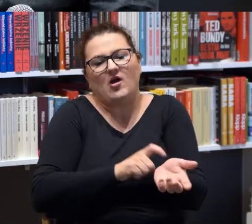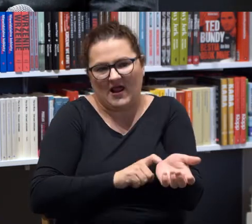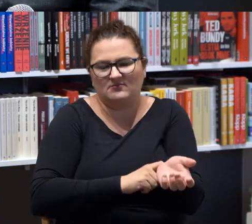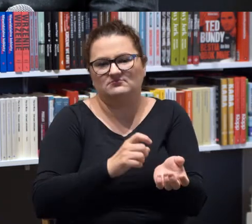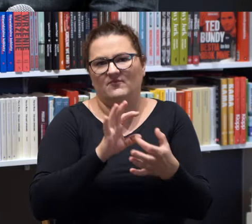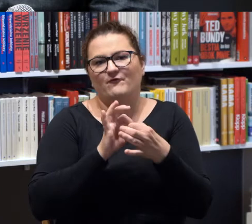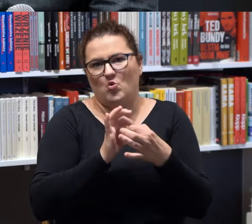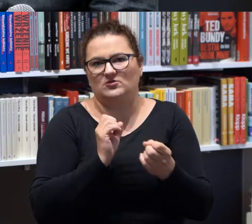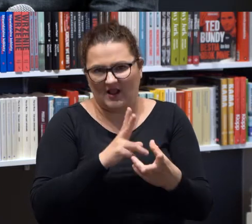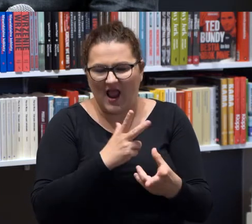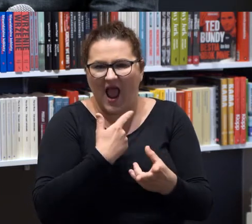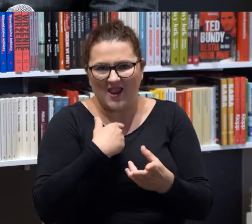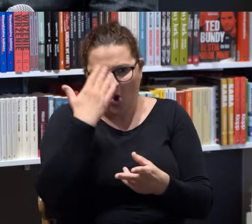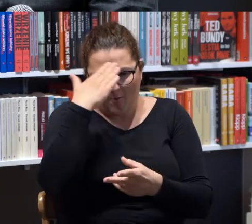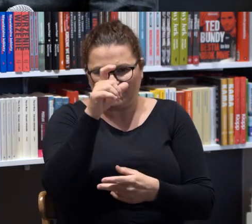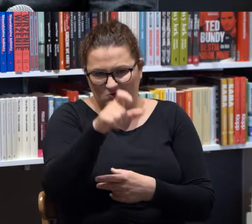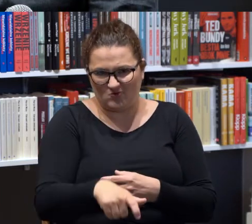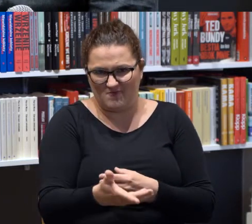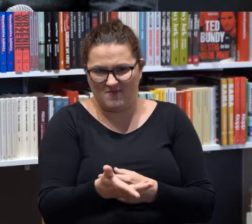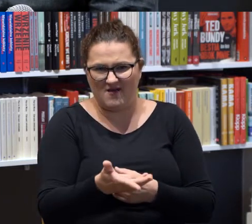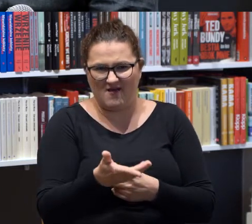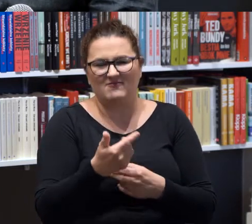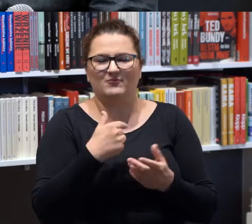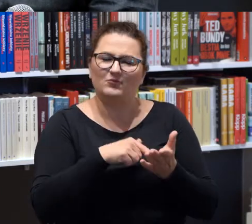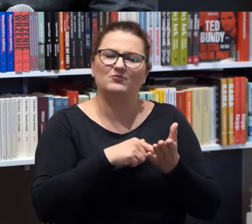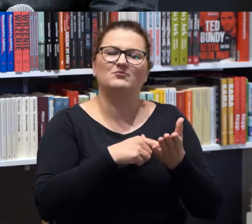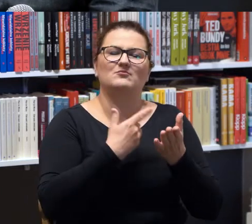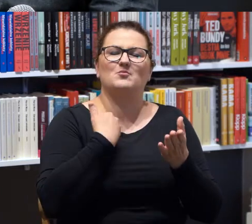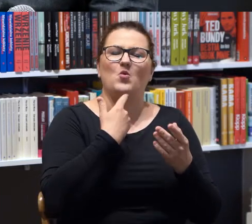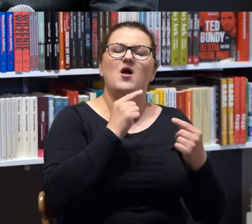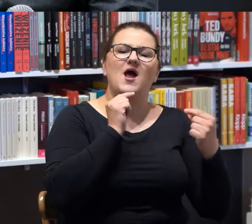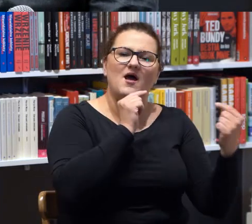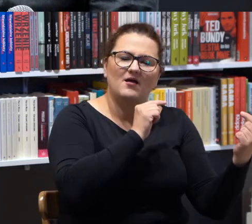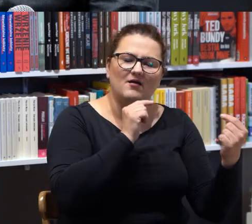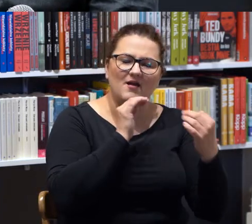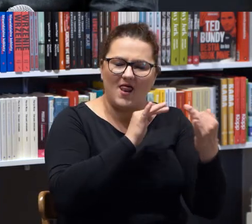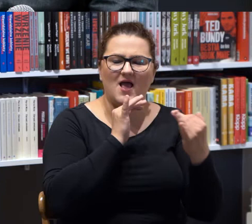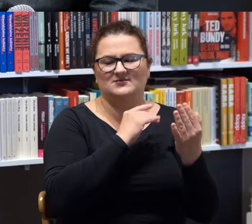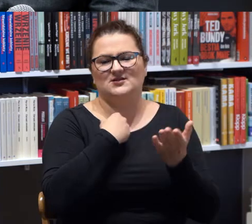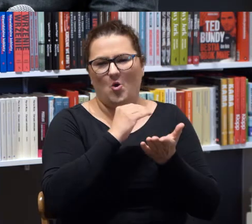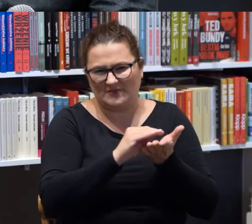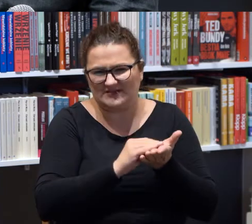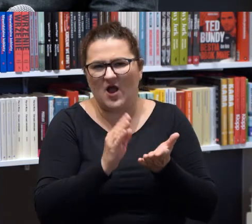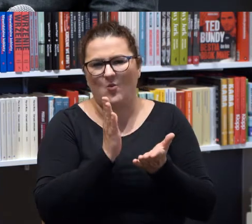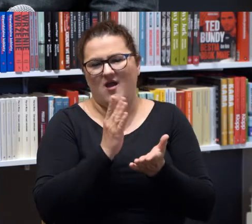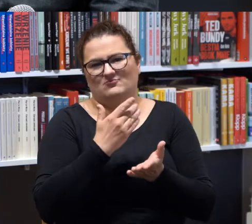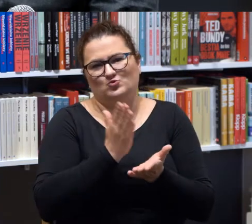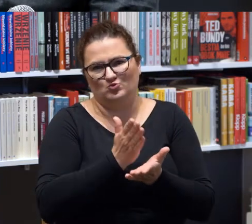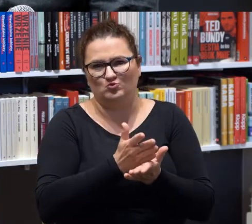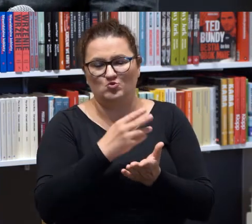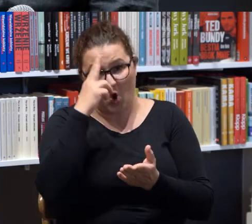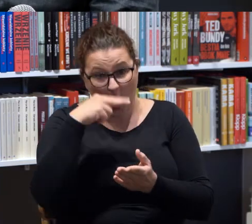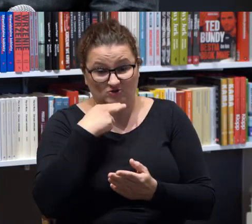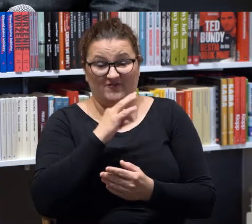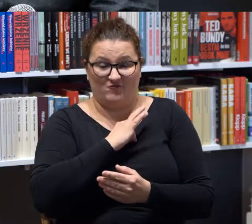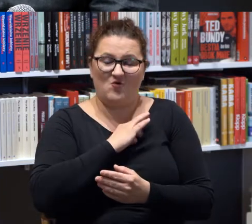tym, gdyby, słuchajcie, no gdyby takie relacje, jak opisałam z ojcem, łączyły mnie z osobą, która nie jest ze mną spokrewniona,